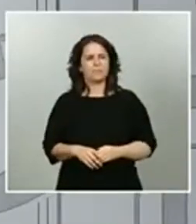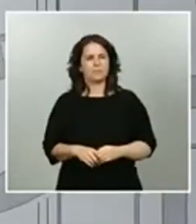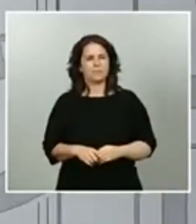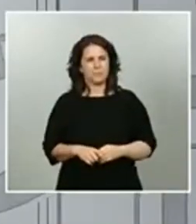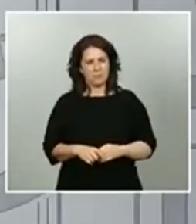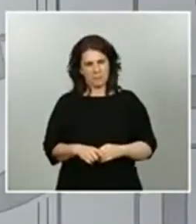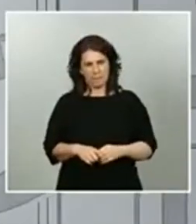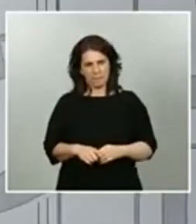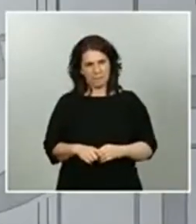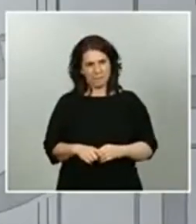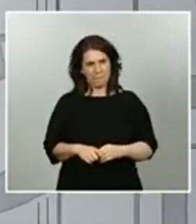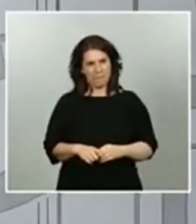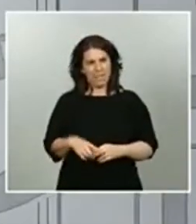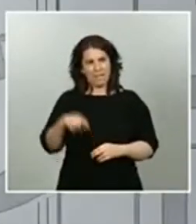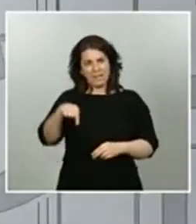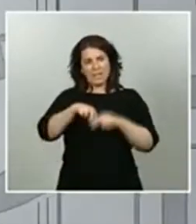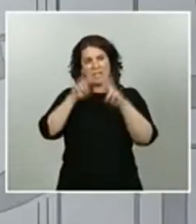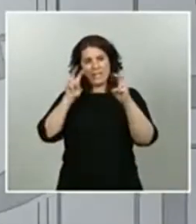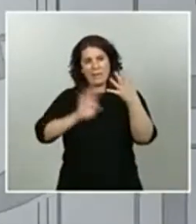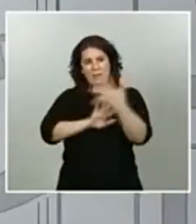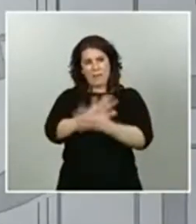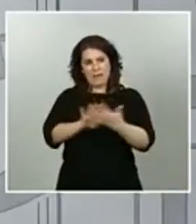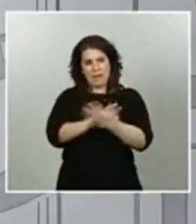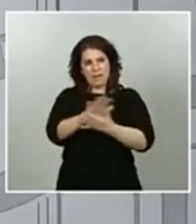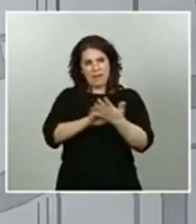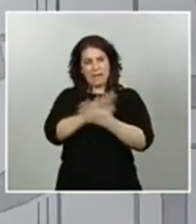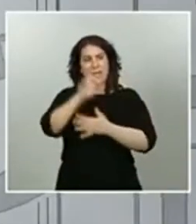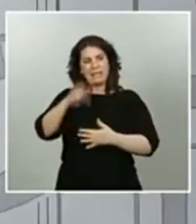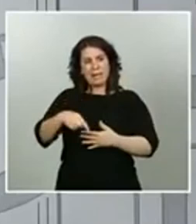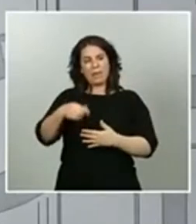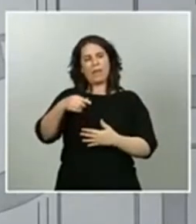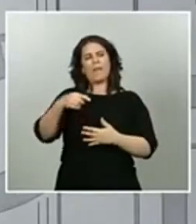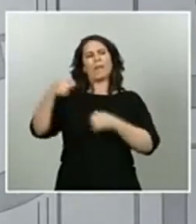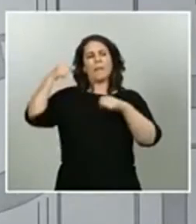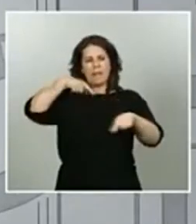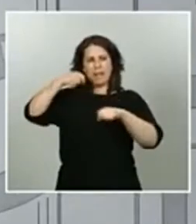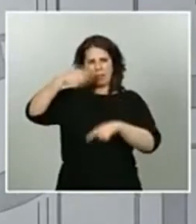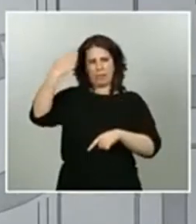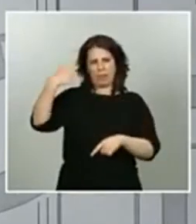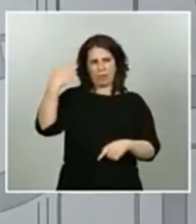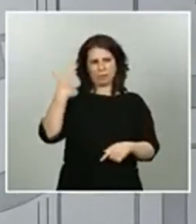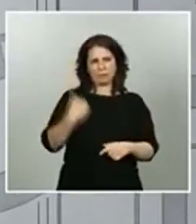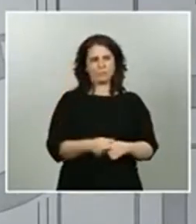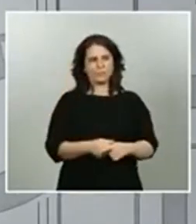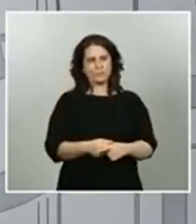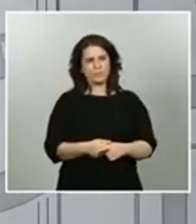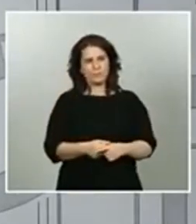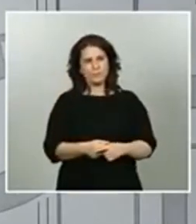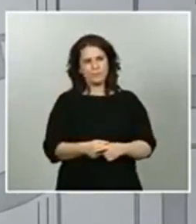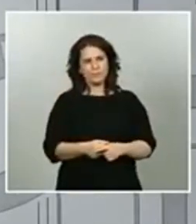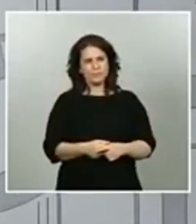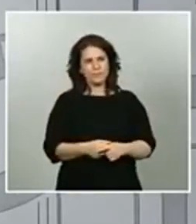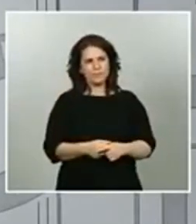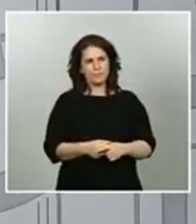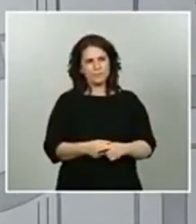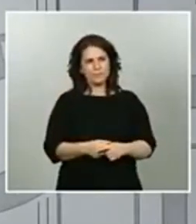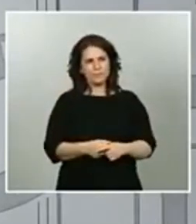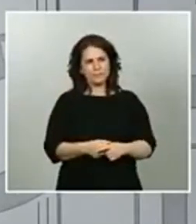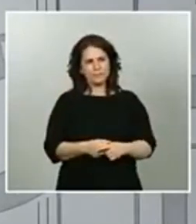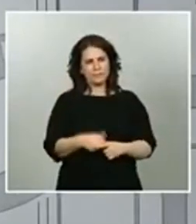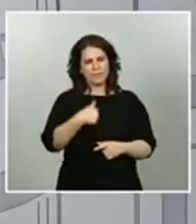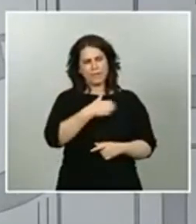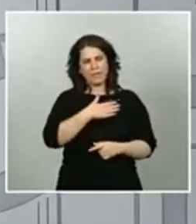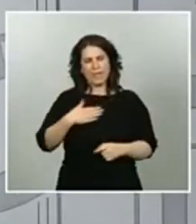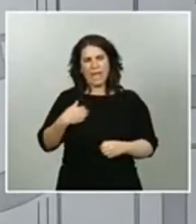prima, del tema dell'immigrazione, volevo dire che il governo italiano, è